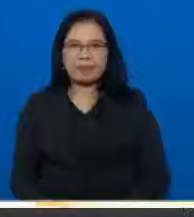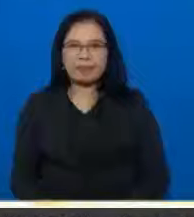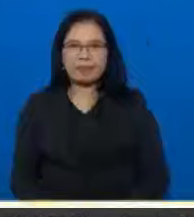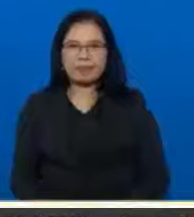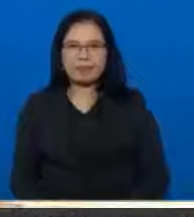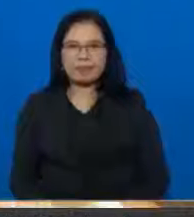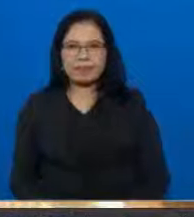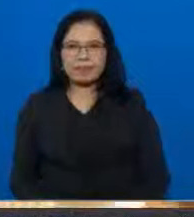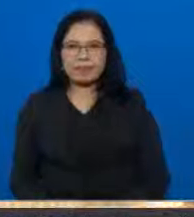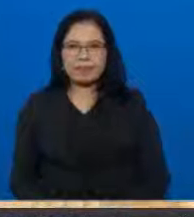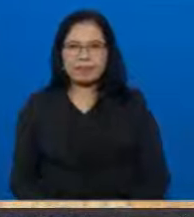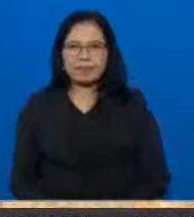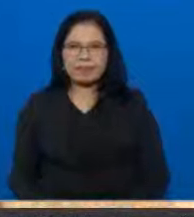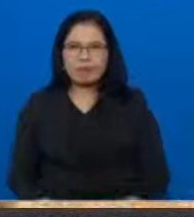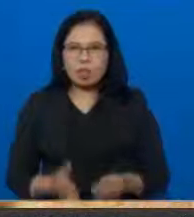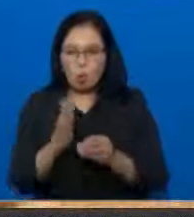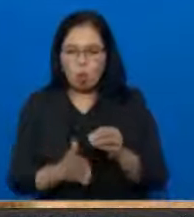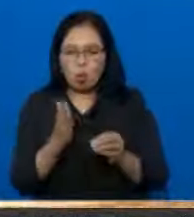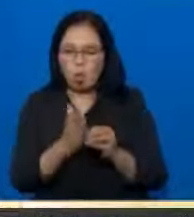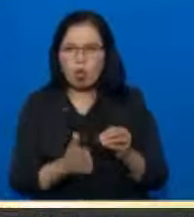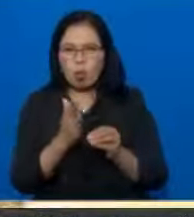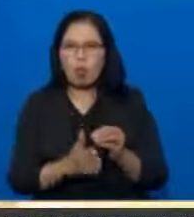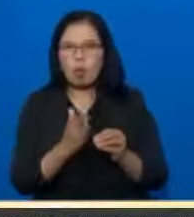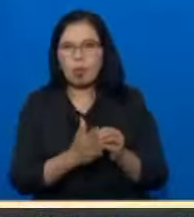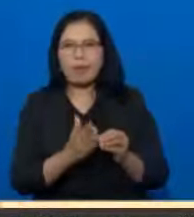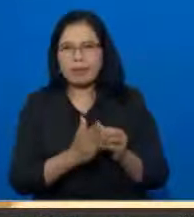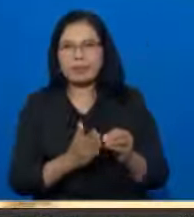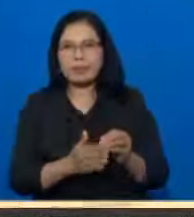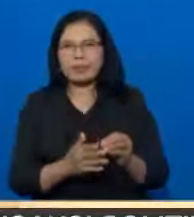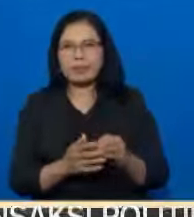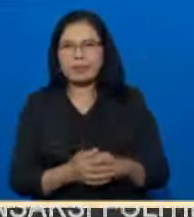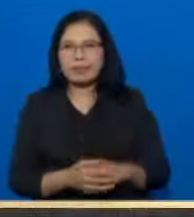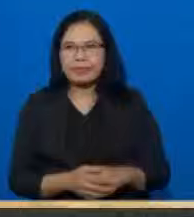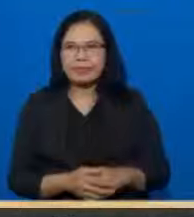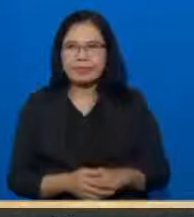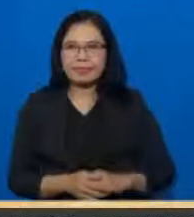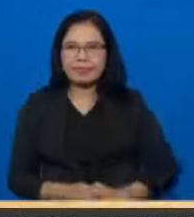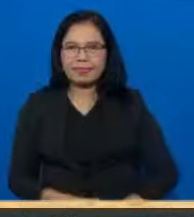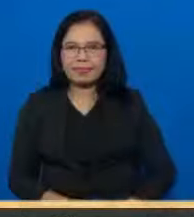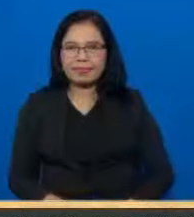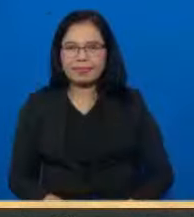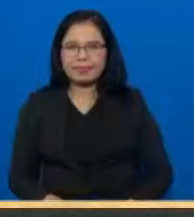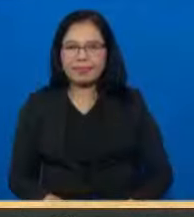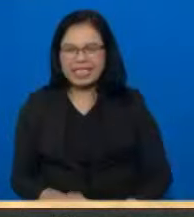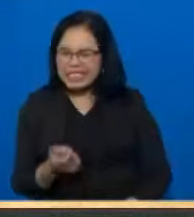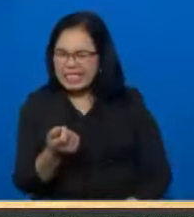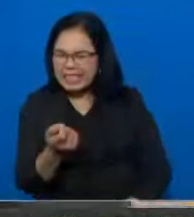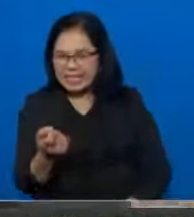Caipo juga dikenal sebagai lobak asin atau lobak acer. Setelah caipo dicuci bersih, caipo kemudian dipotong